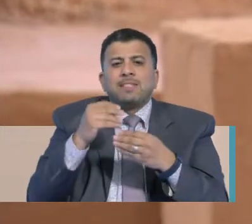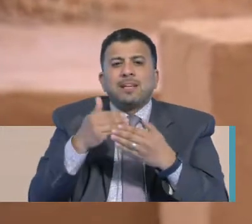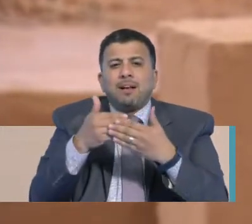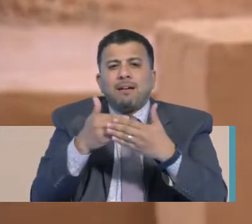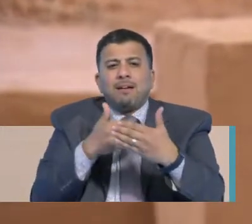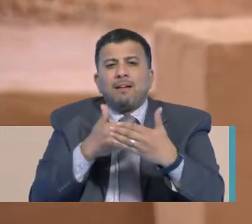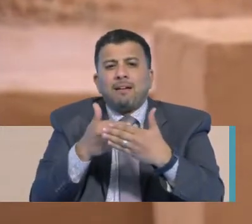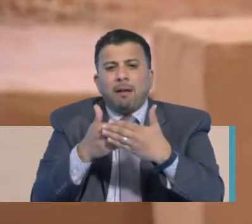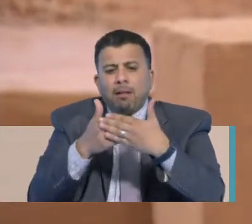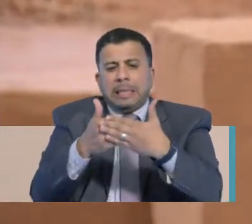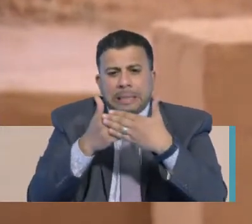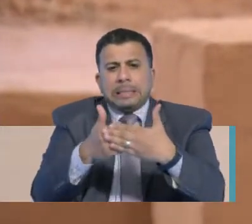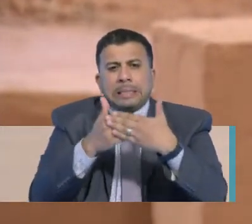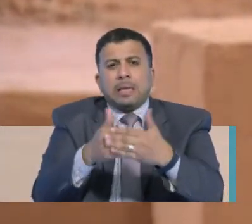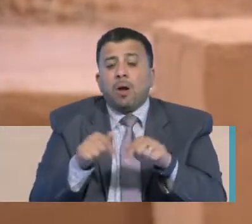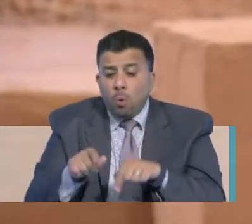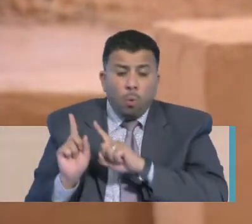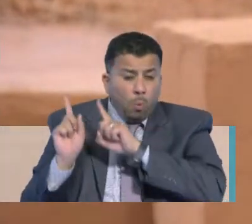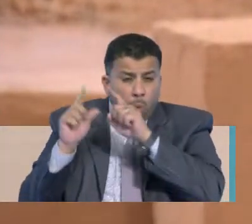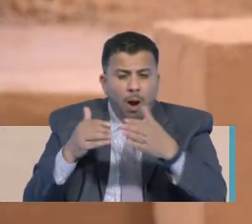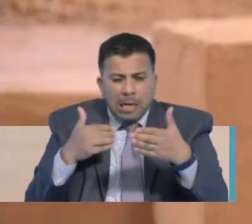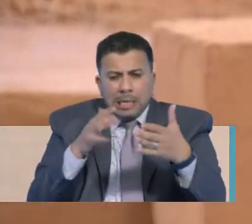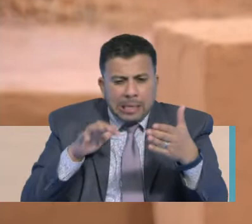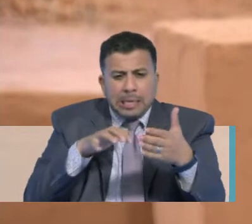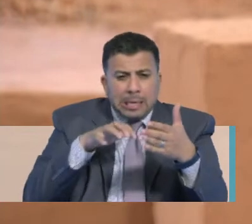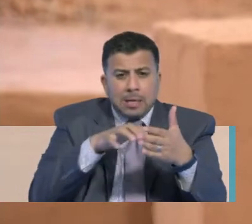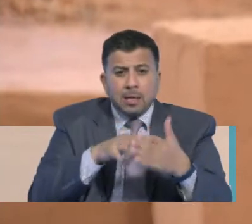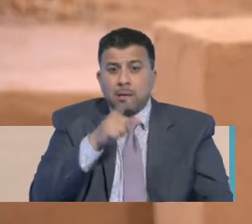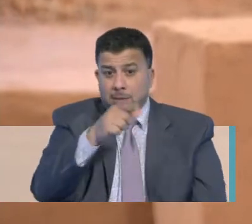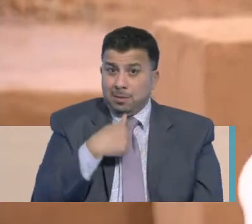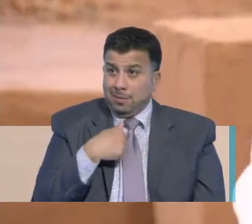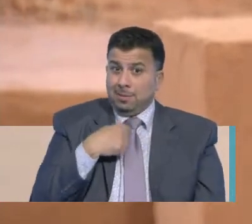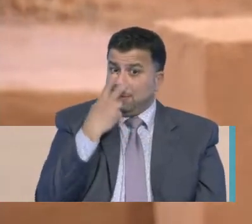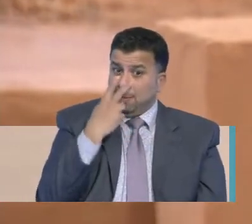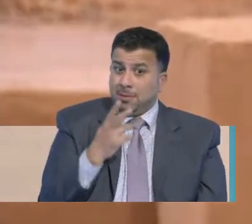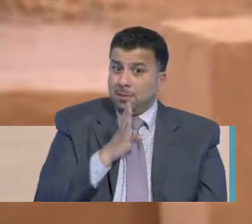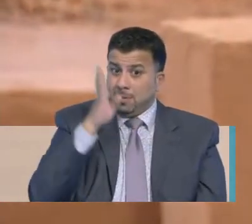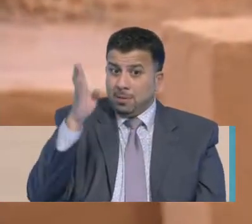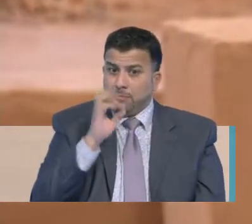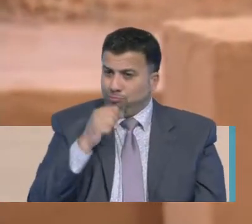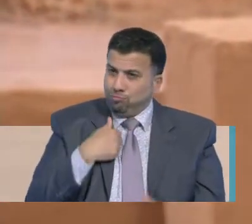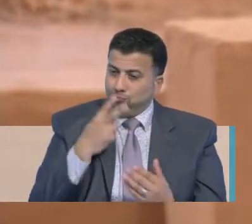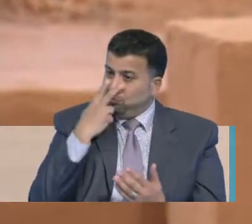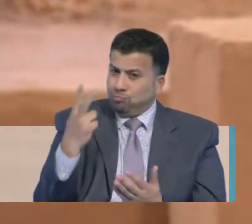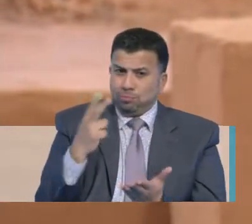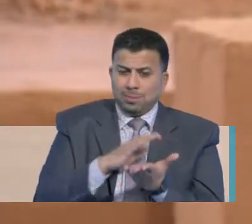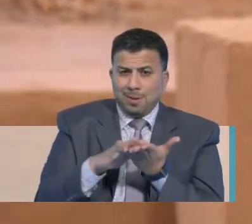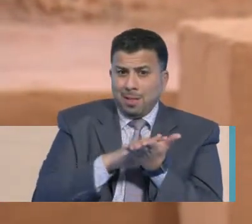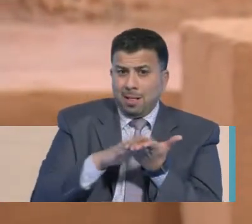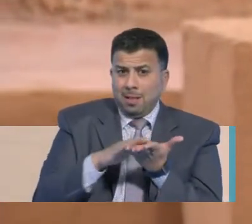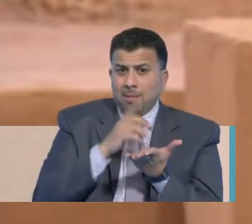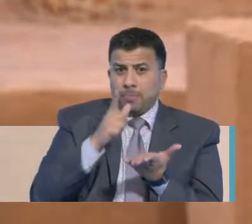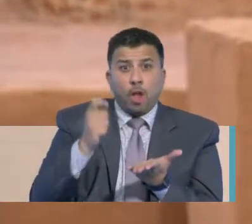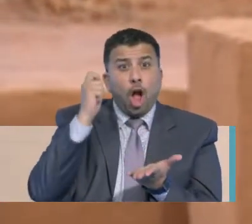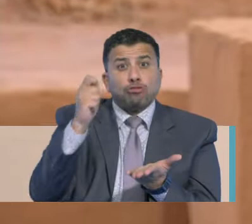وما زالت تدفع إلى اليوم. لكن لما نروح نحن فيما كشطته من الأرض